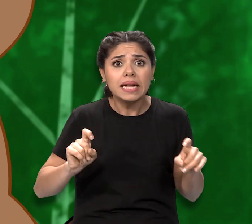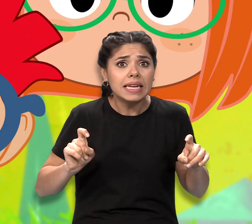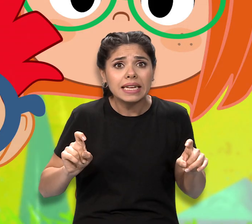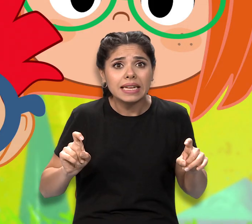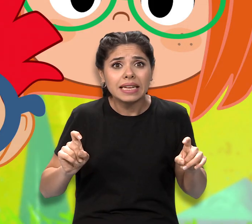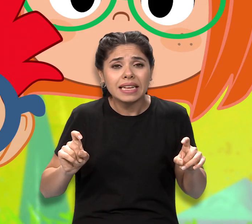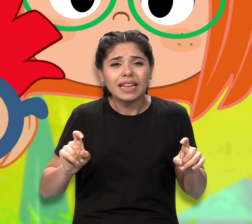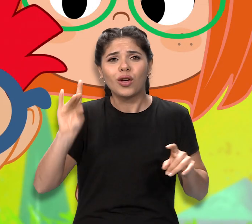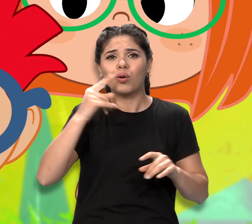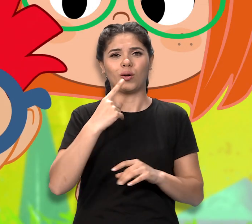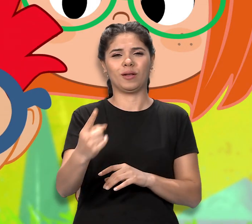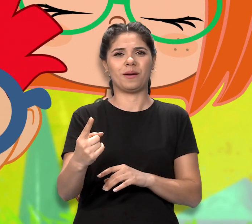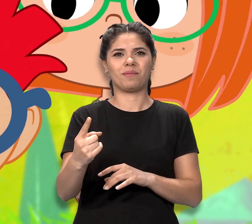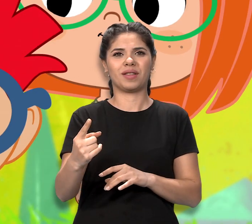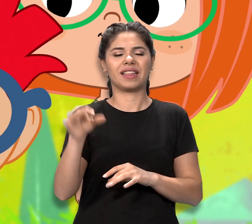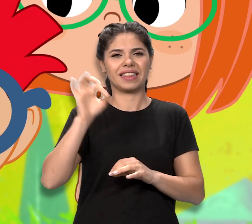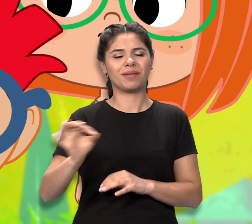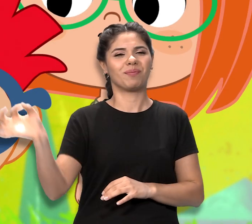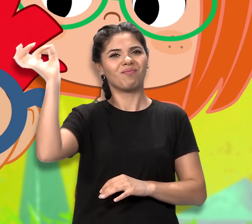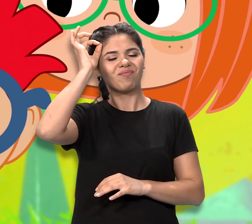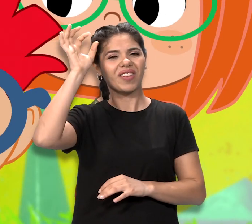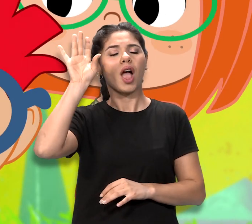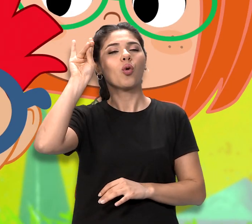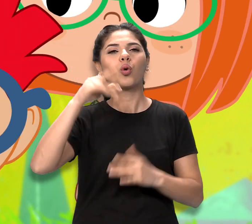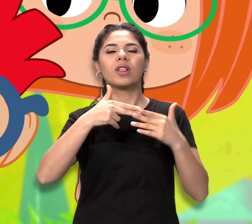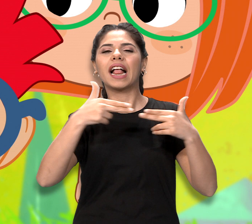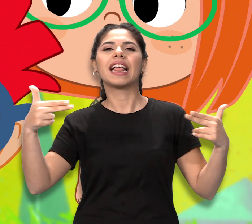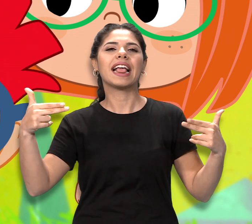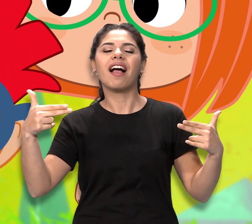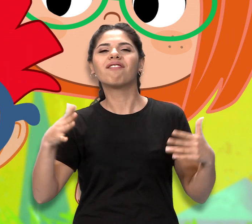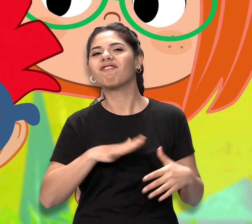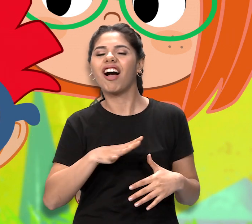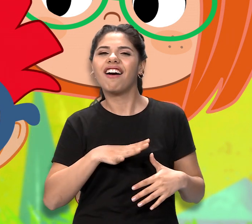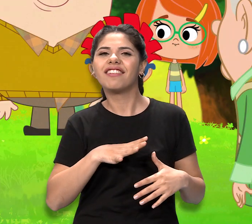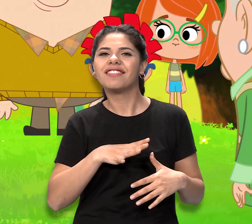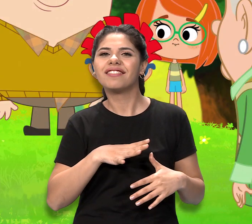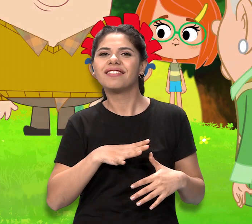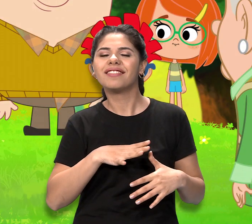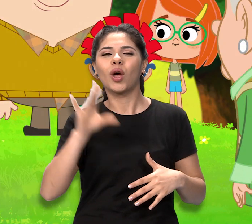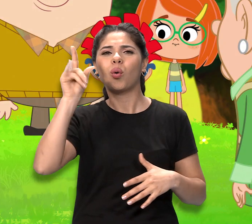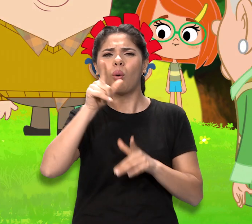var? Kurt demişken aklıma kurtlarla ilgili çok güzel bir hikaye geldi.